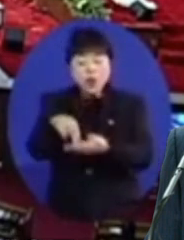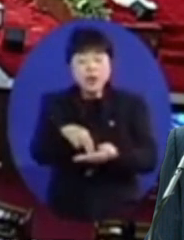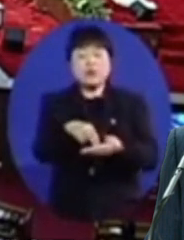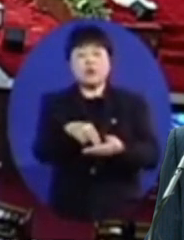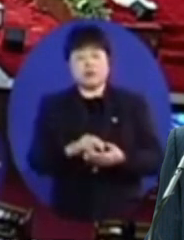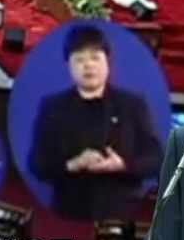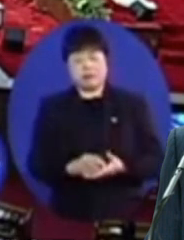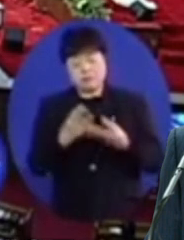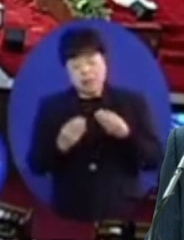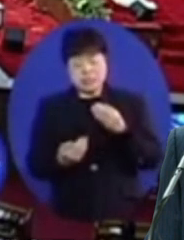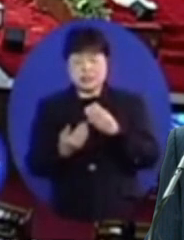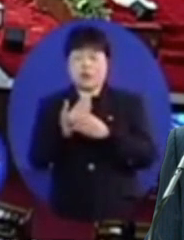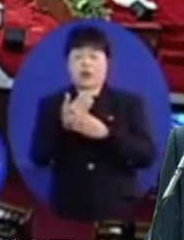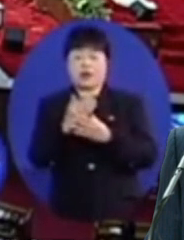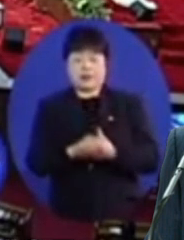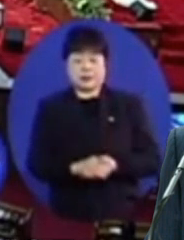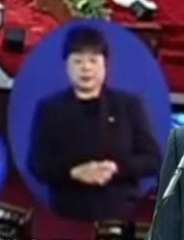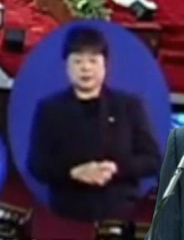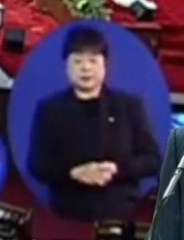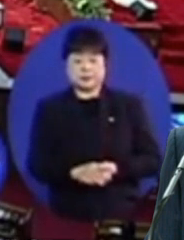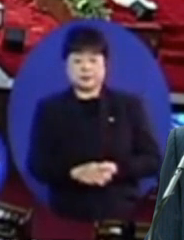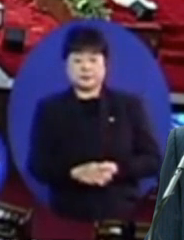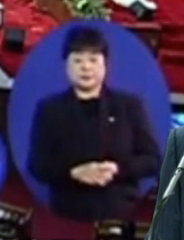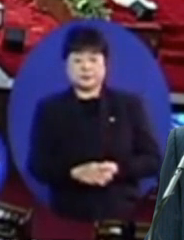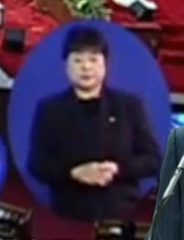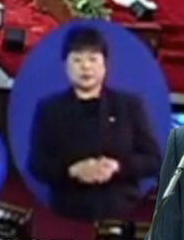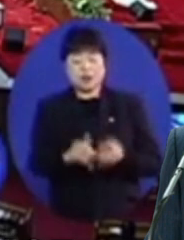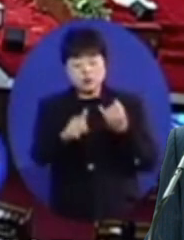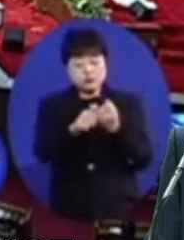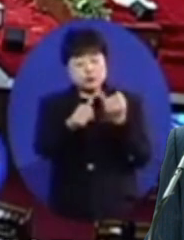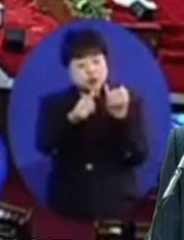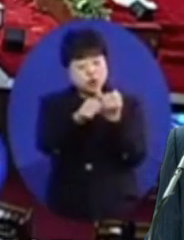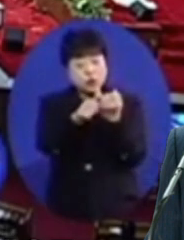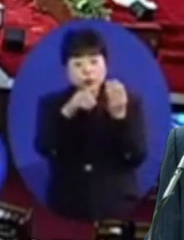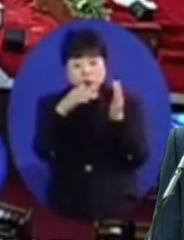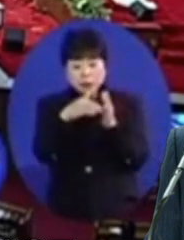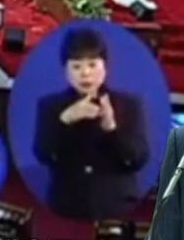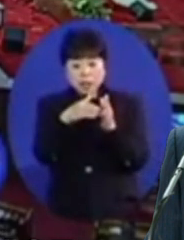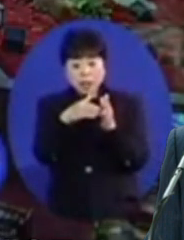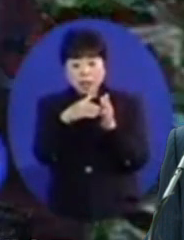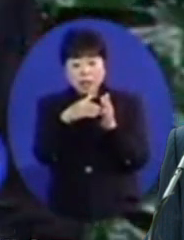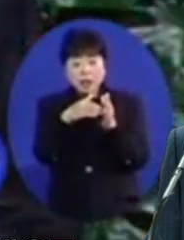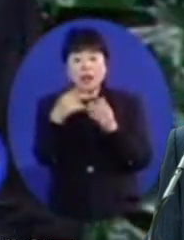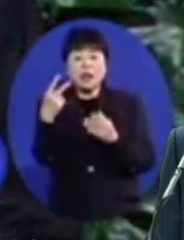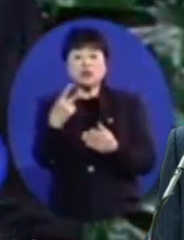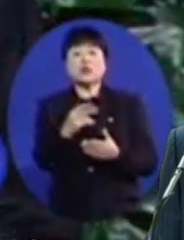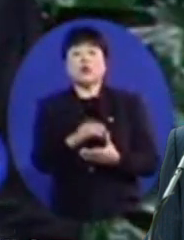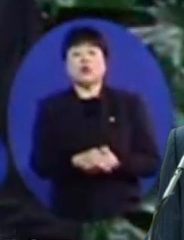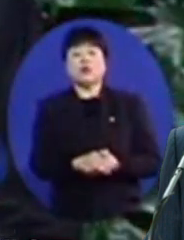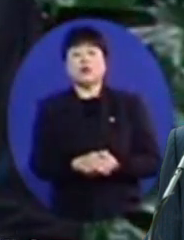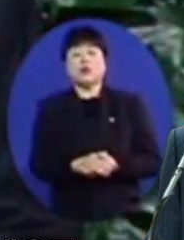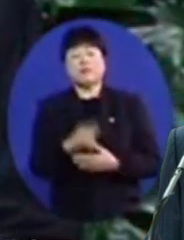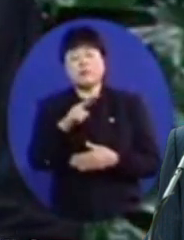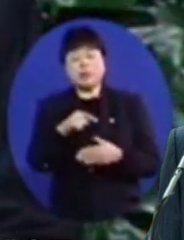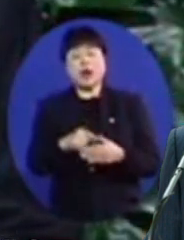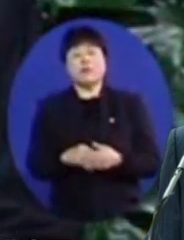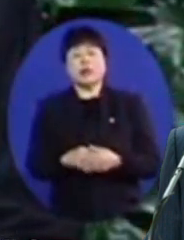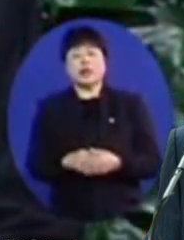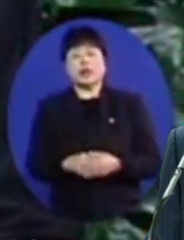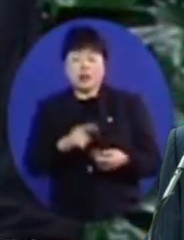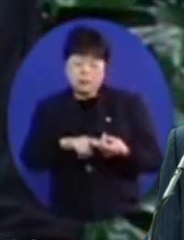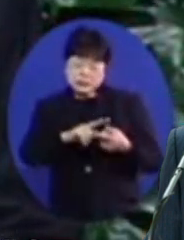고독함이 있습니다 부부와 결혼을 해도 그 무엇이 모르게 마음에 통하지